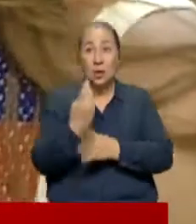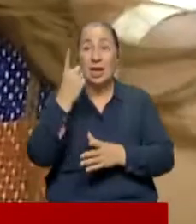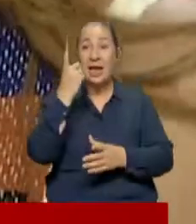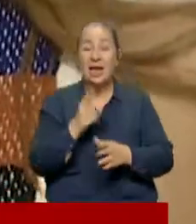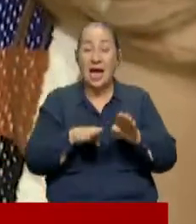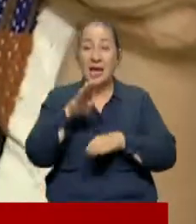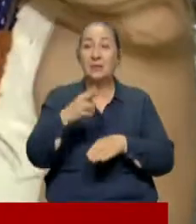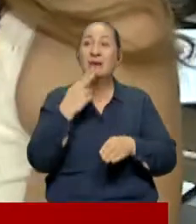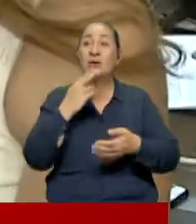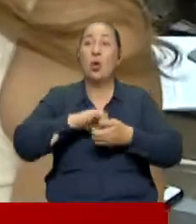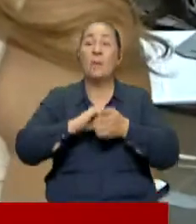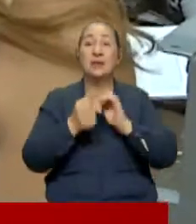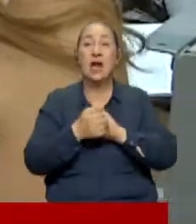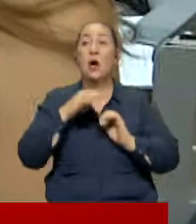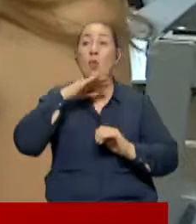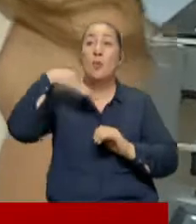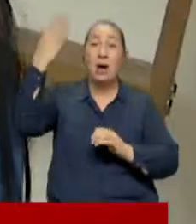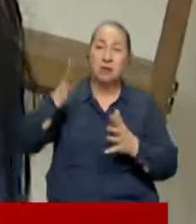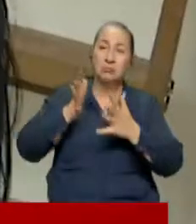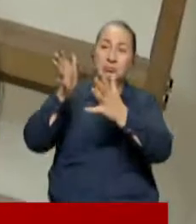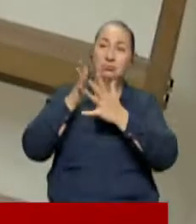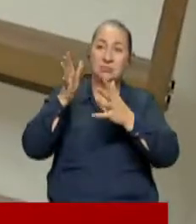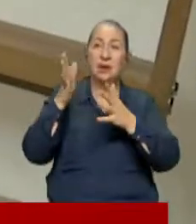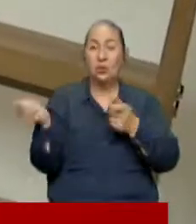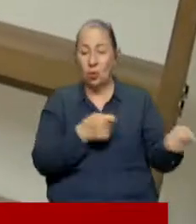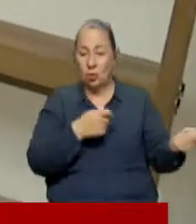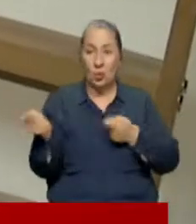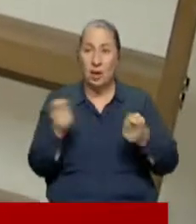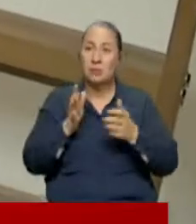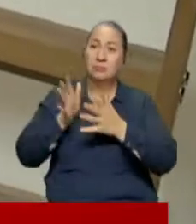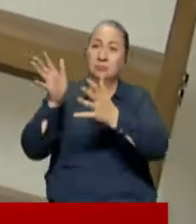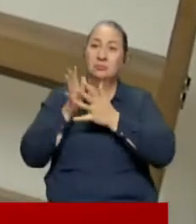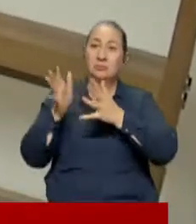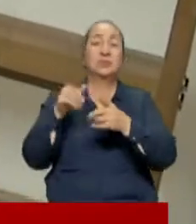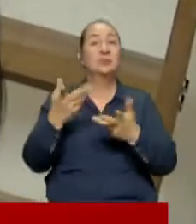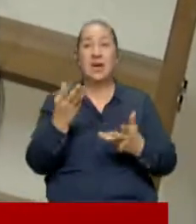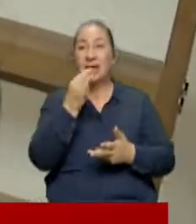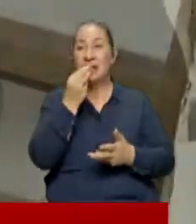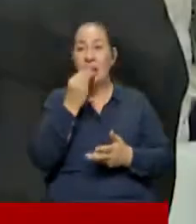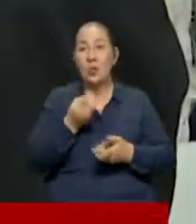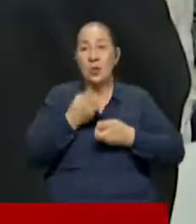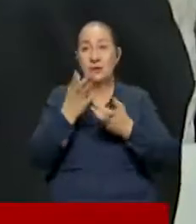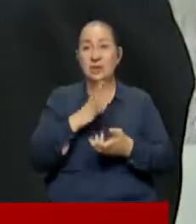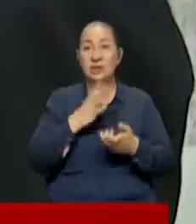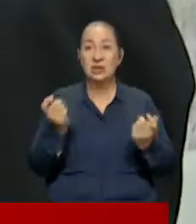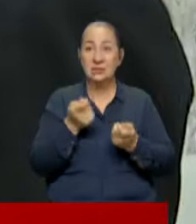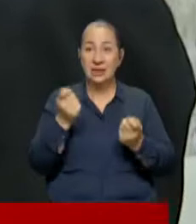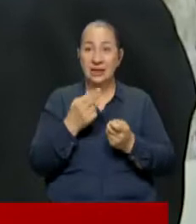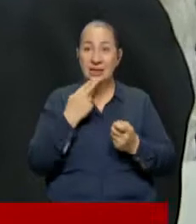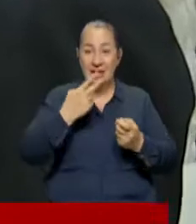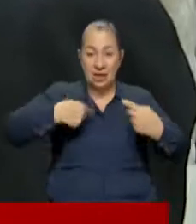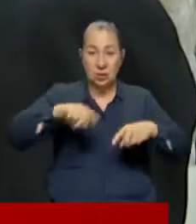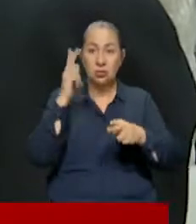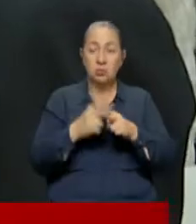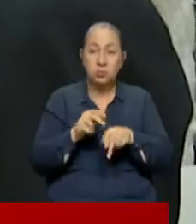İlk Adım Kadın Kooperatifi yurt dışına da açıldı. El dokumaları ihraç ediliyor. Sırada gıda üretimi var. Çalışmalarımız kadınlar